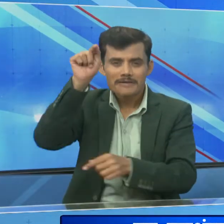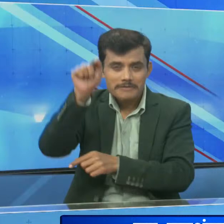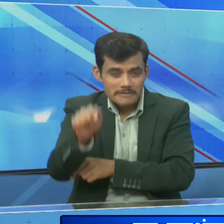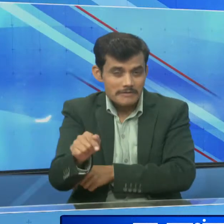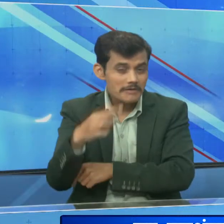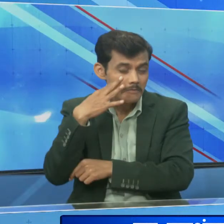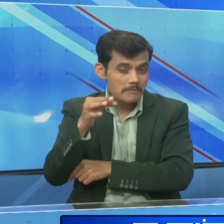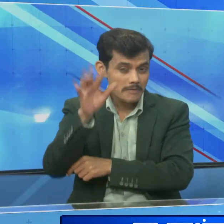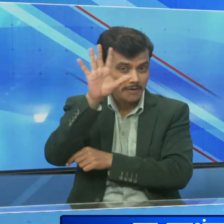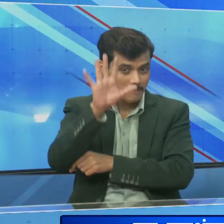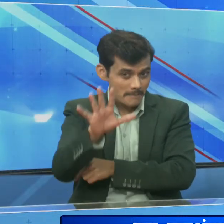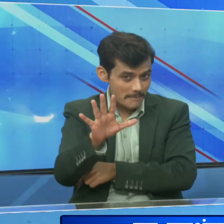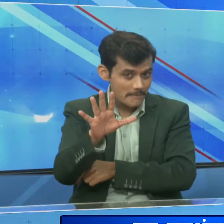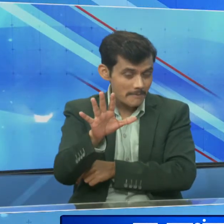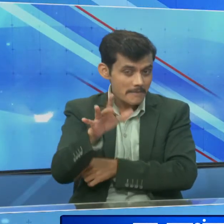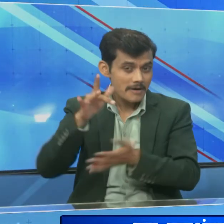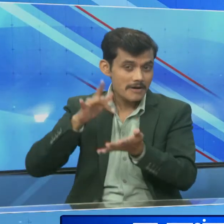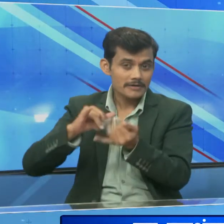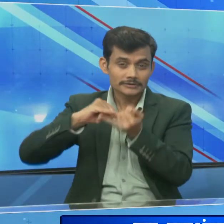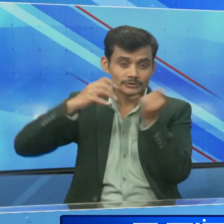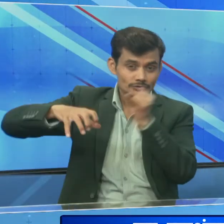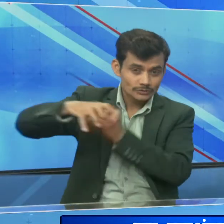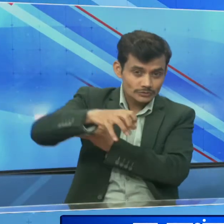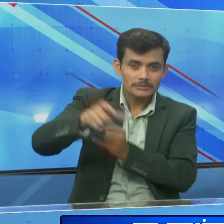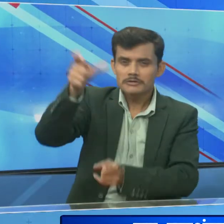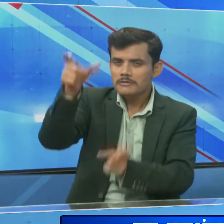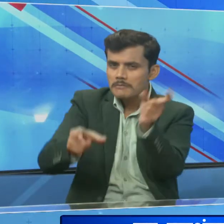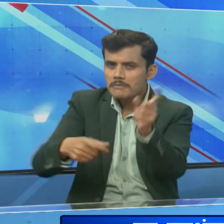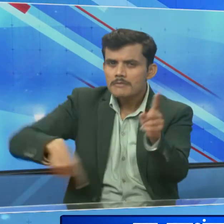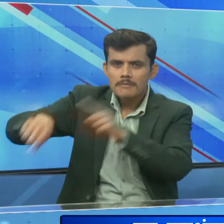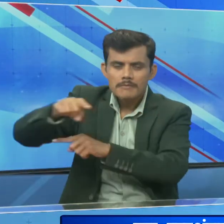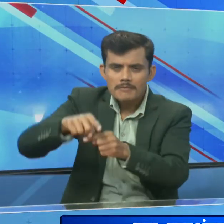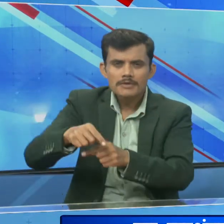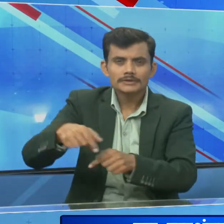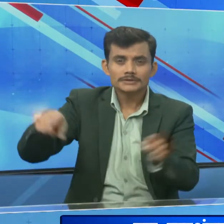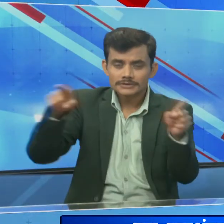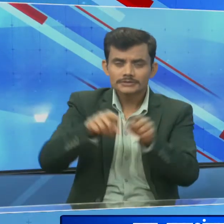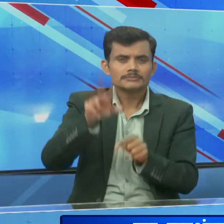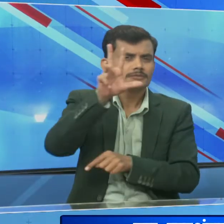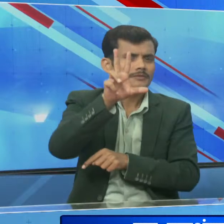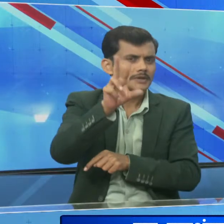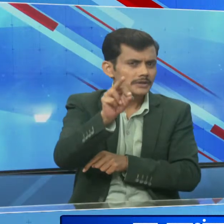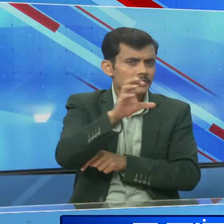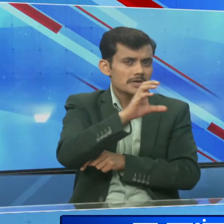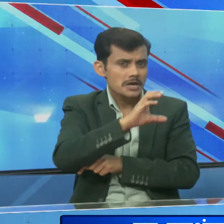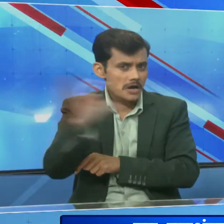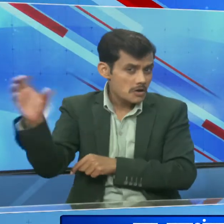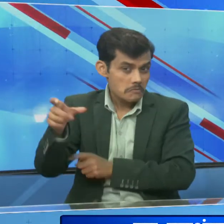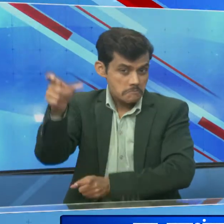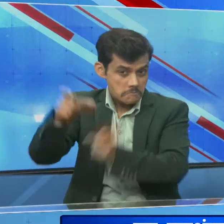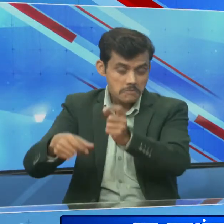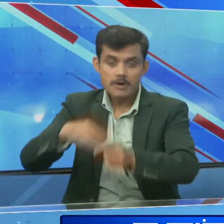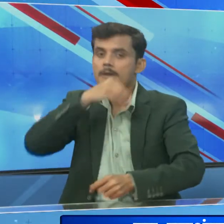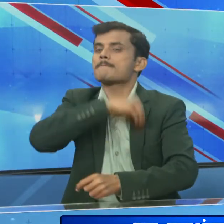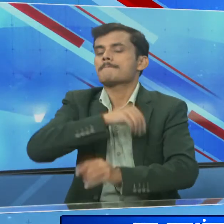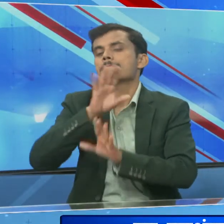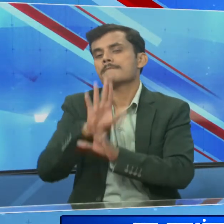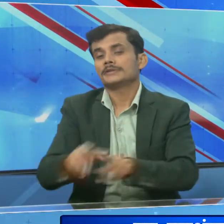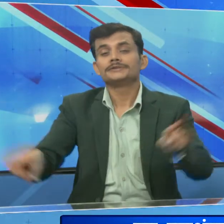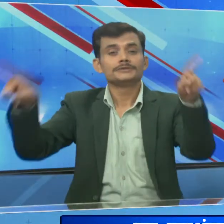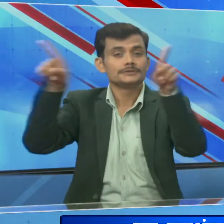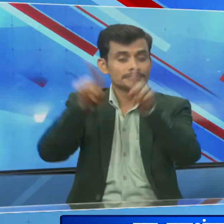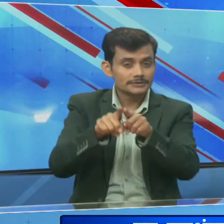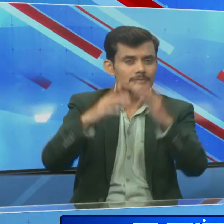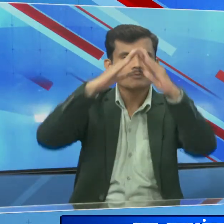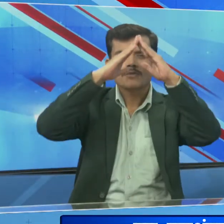of rice in this state to people. Today 80 crore people in India benefit from it. Similarly, the